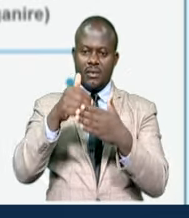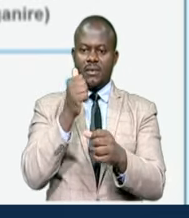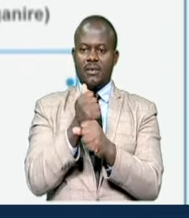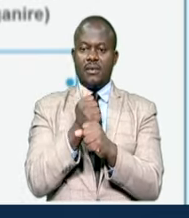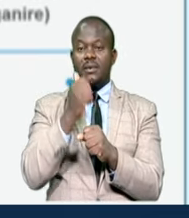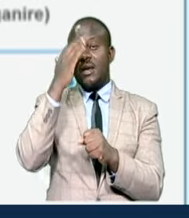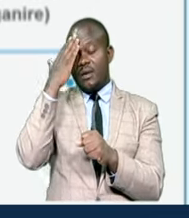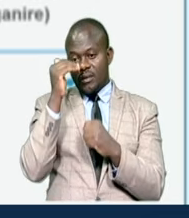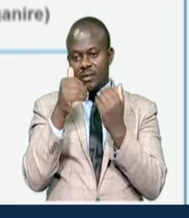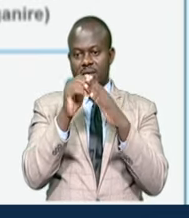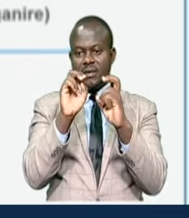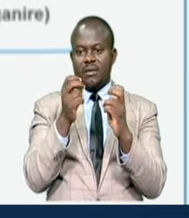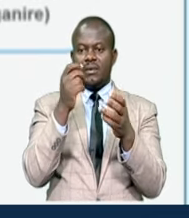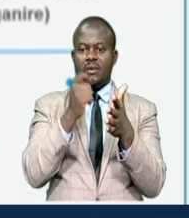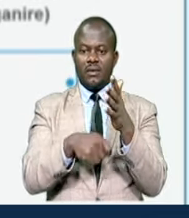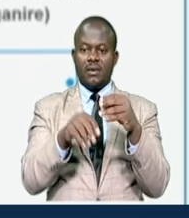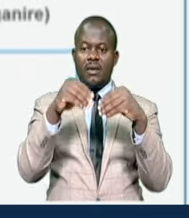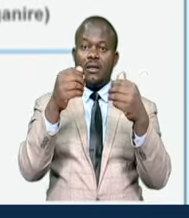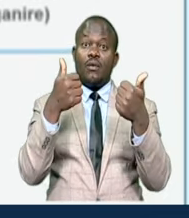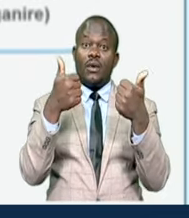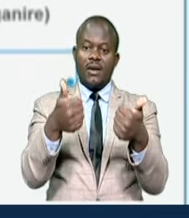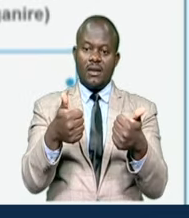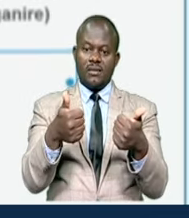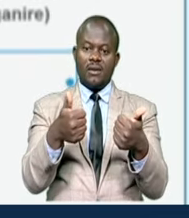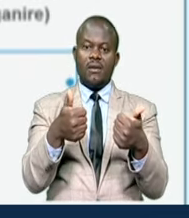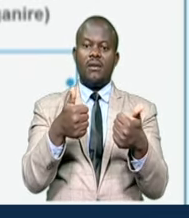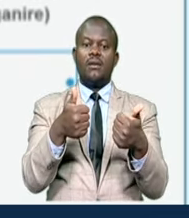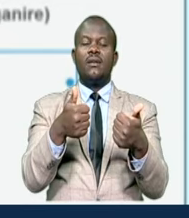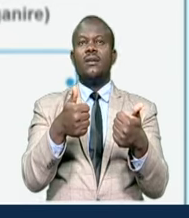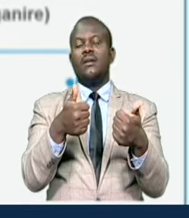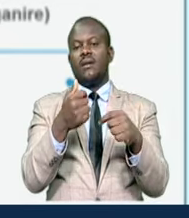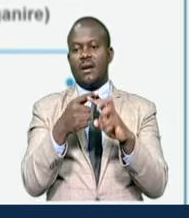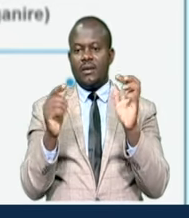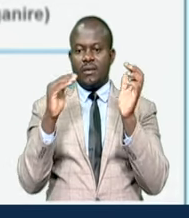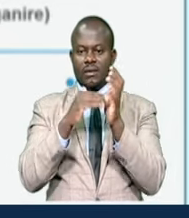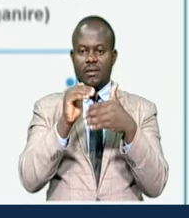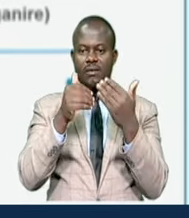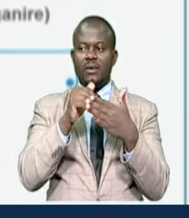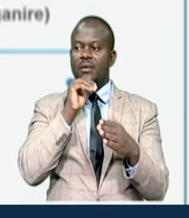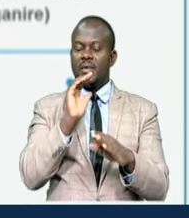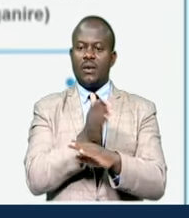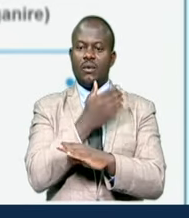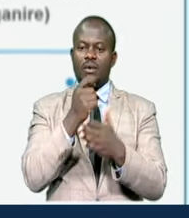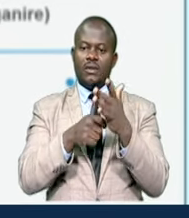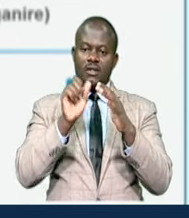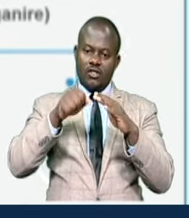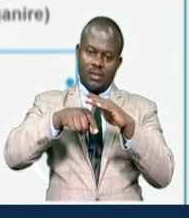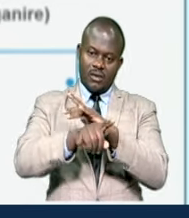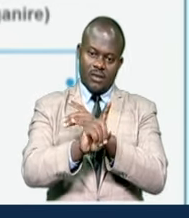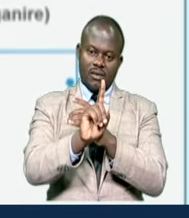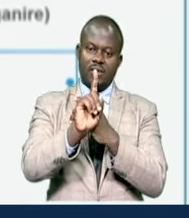kwari kugira ngo imisoro itangwe neza itaba muziko ku banyarwanda, ariko bidakuye ko imisoro igomba kwinjizwa